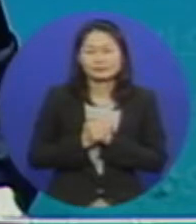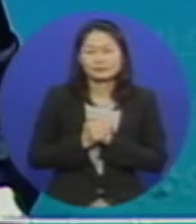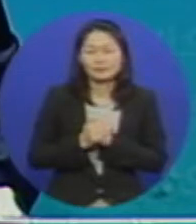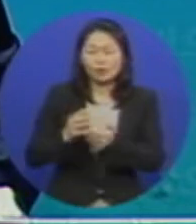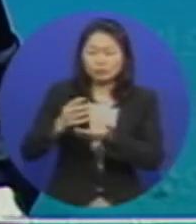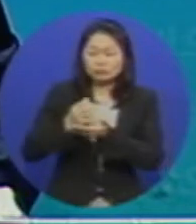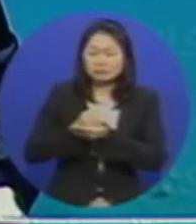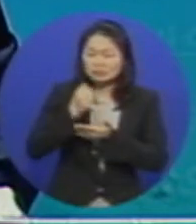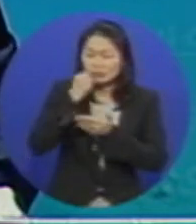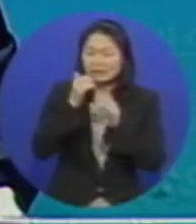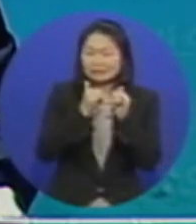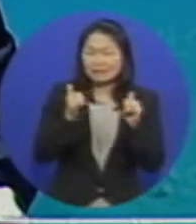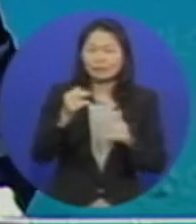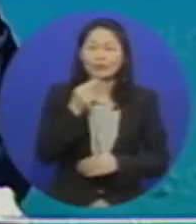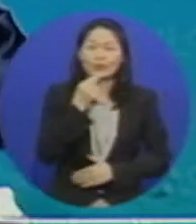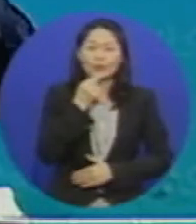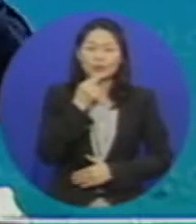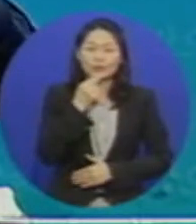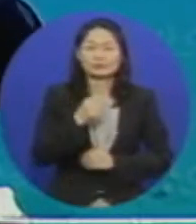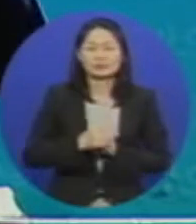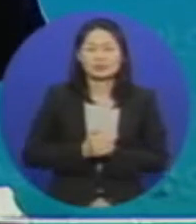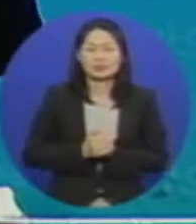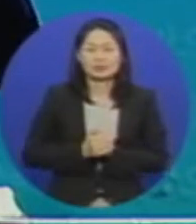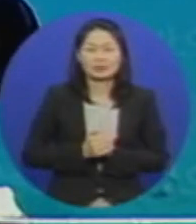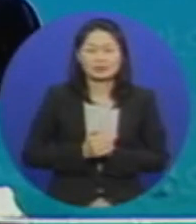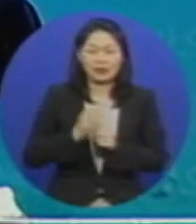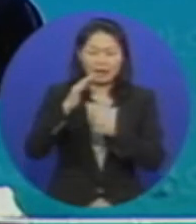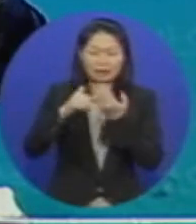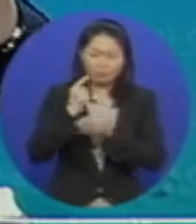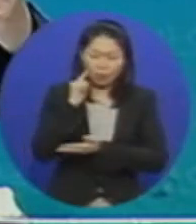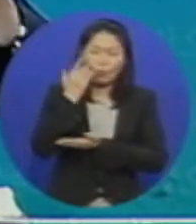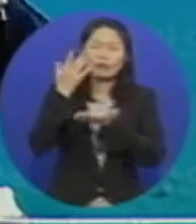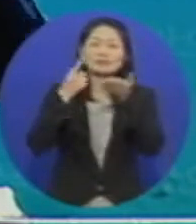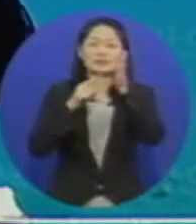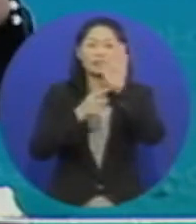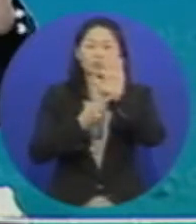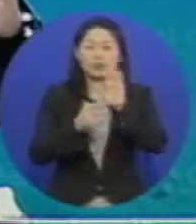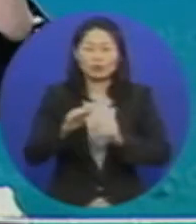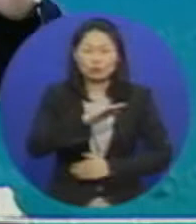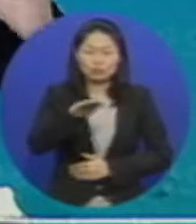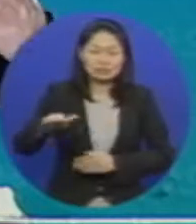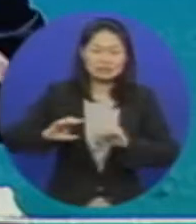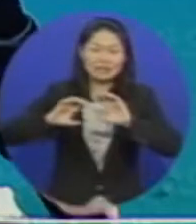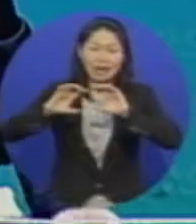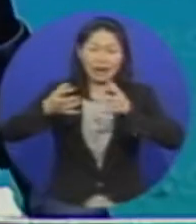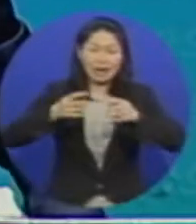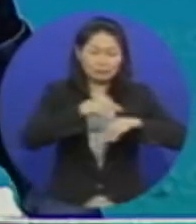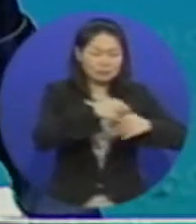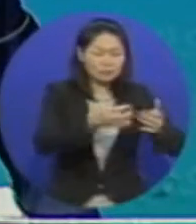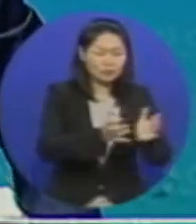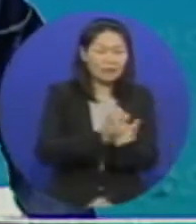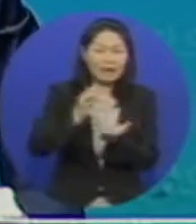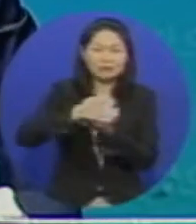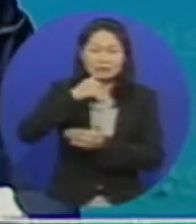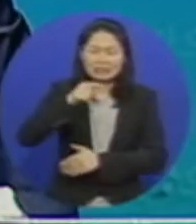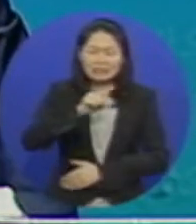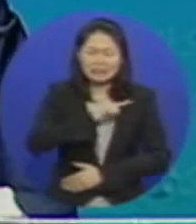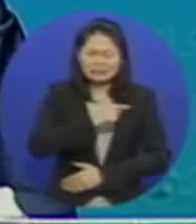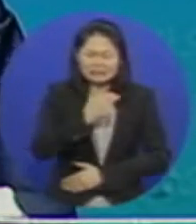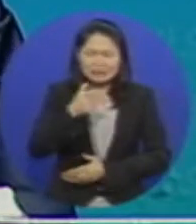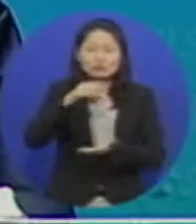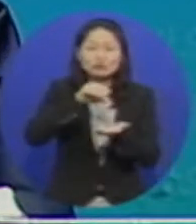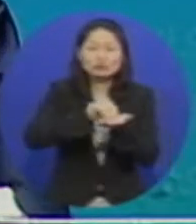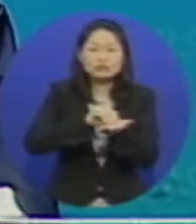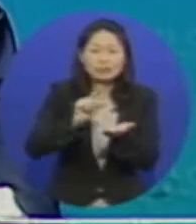품지 못할 사람이 없습니다 그리고 하나님이 영광을 드러냈어요 지금 우리나라 우리 민족이 가지고 있는 가장 큰 숙제는